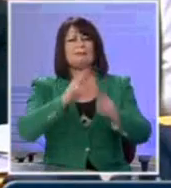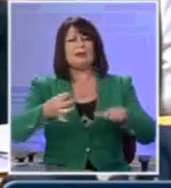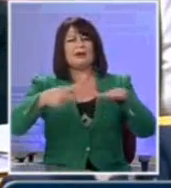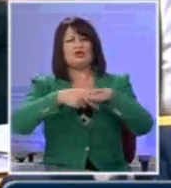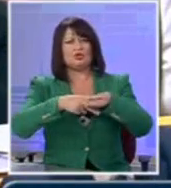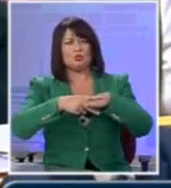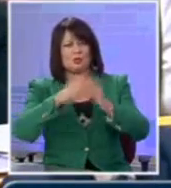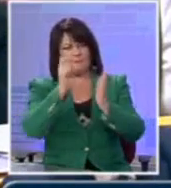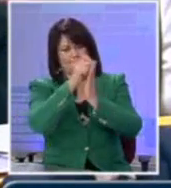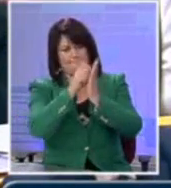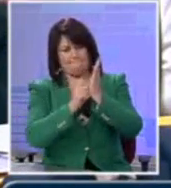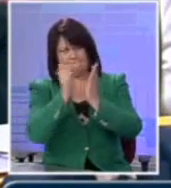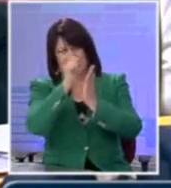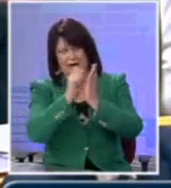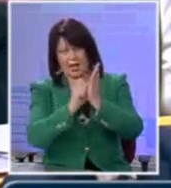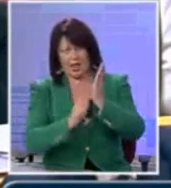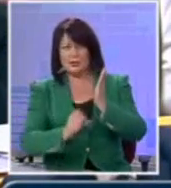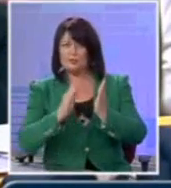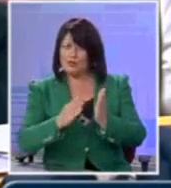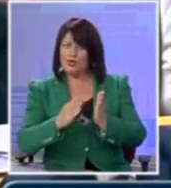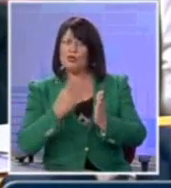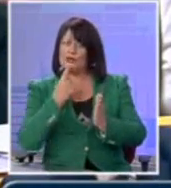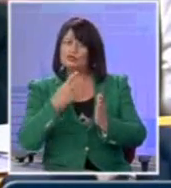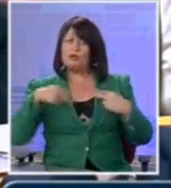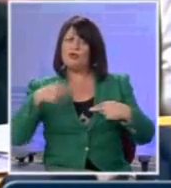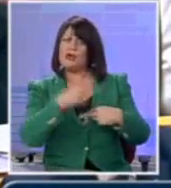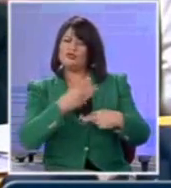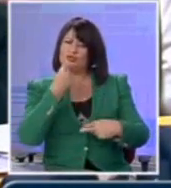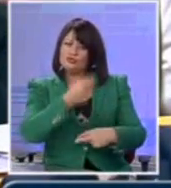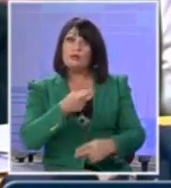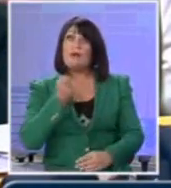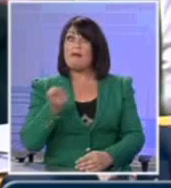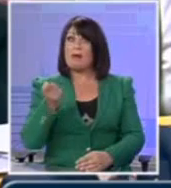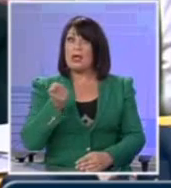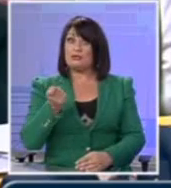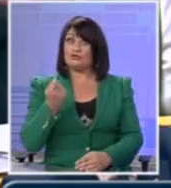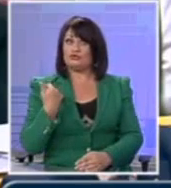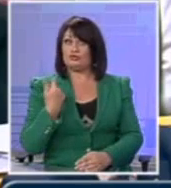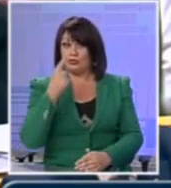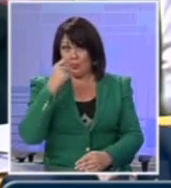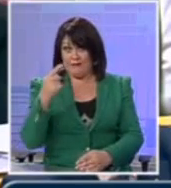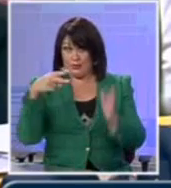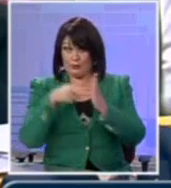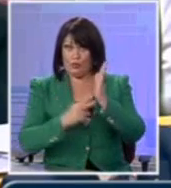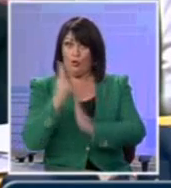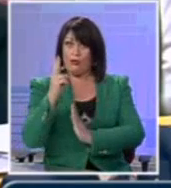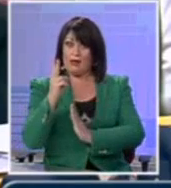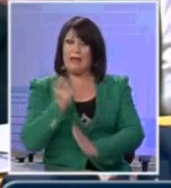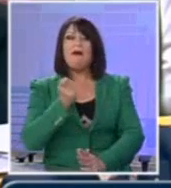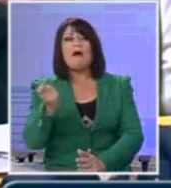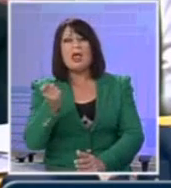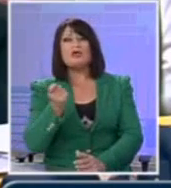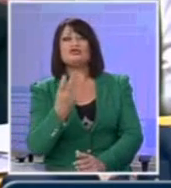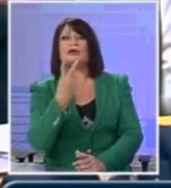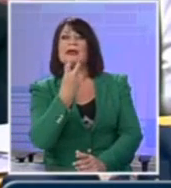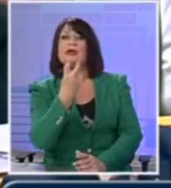Ταμείο, τον οποίο έχετε κι εσείς, και μπορώ να σας τα βεβαιώσουν οι υπουργοί, το χρέος το Νοέμβριο του 2012 για το